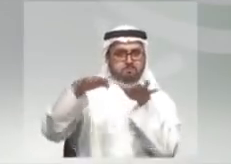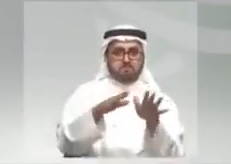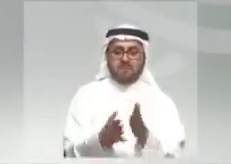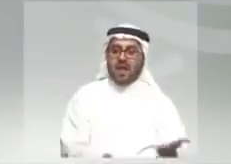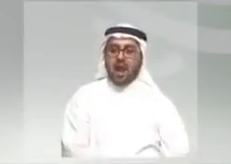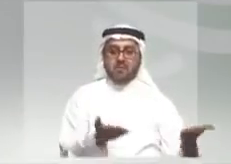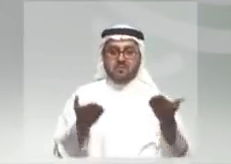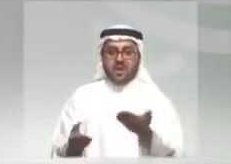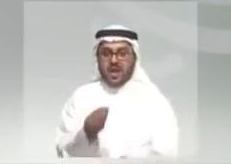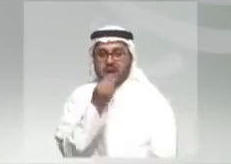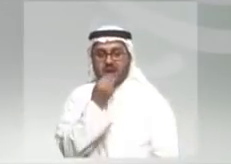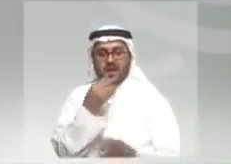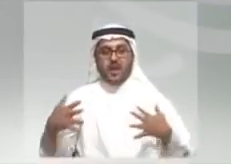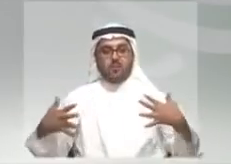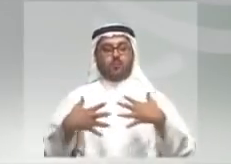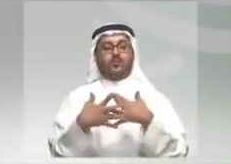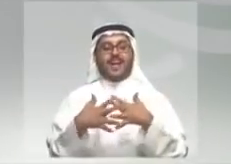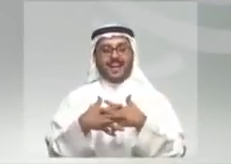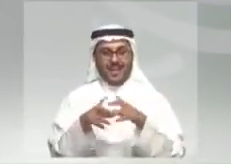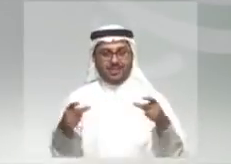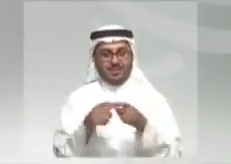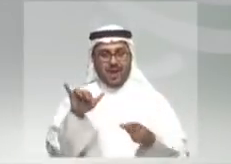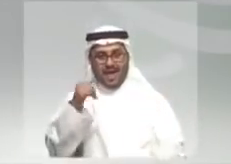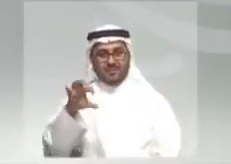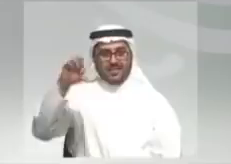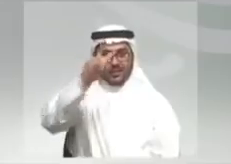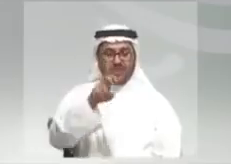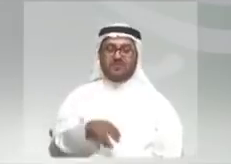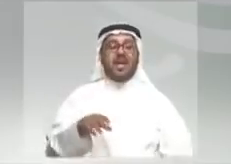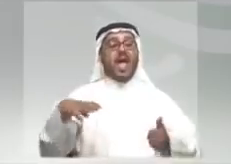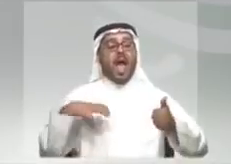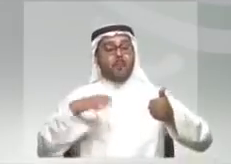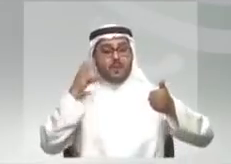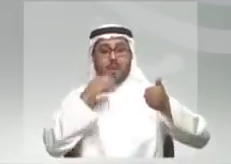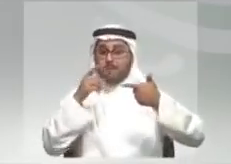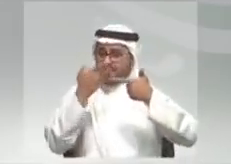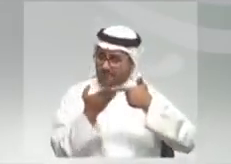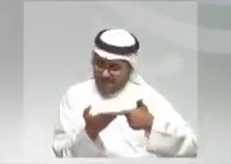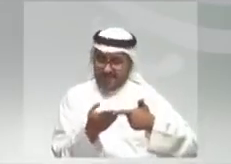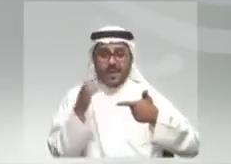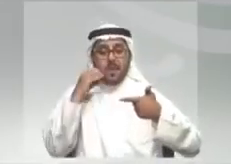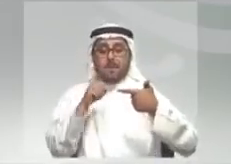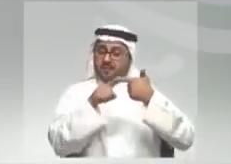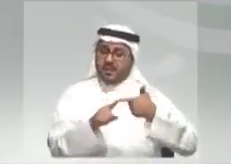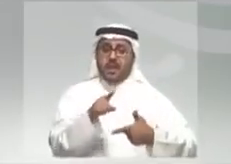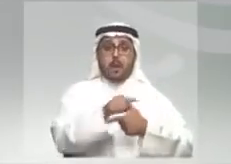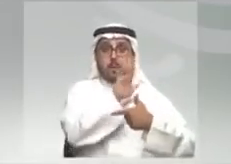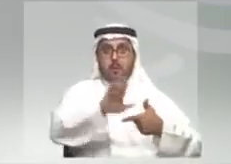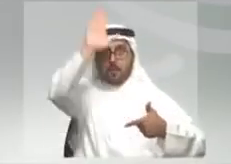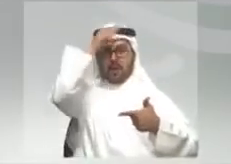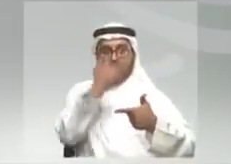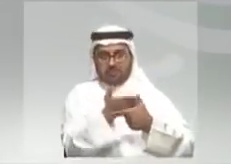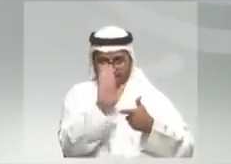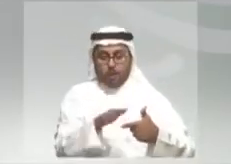القمة العربية في دورتها 29 بحضور صاحب السمو الملكي الأمير محمد بن سلمان بن عبد العزيز ولي